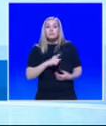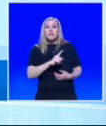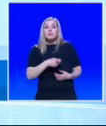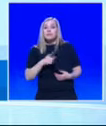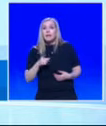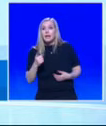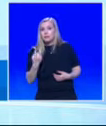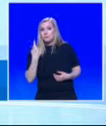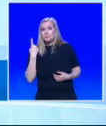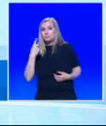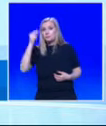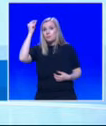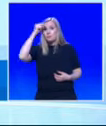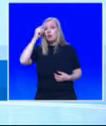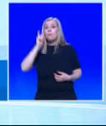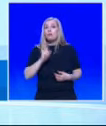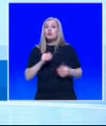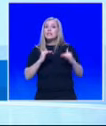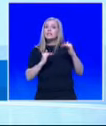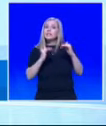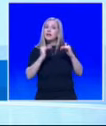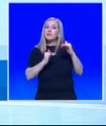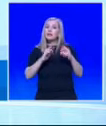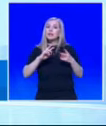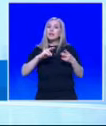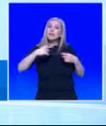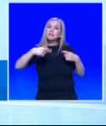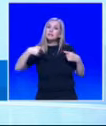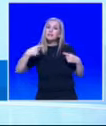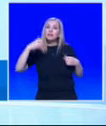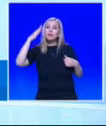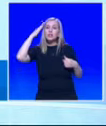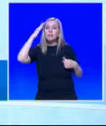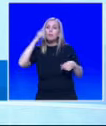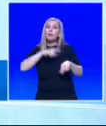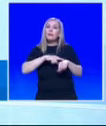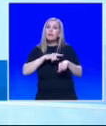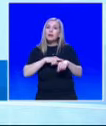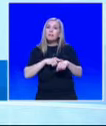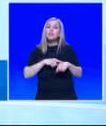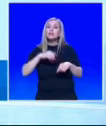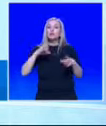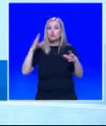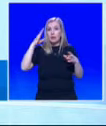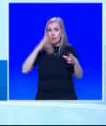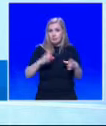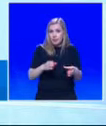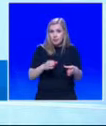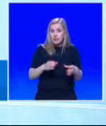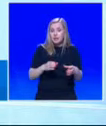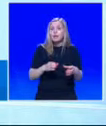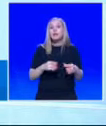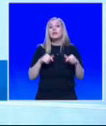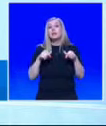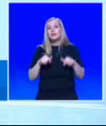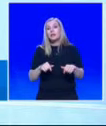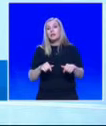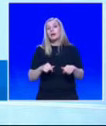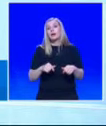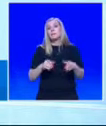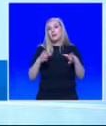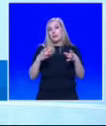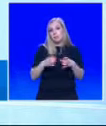да сравни развитието на страната по време на служебни кабинети и по време на кабинета Денков. Дай Боже той да управлява 4 години, мисля,